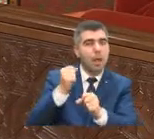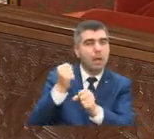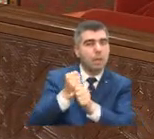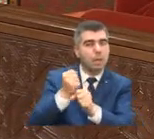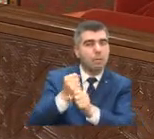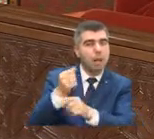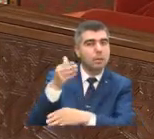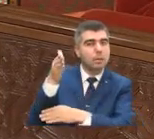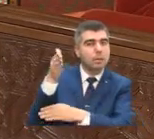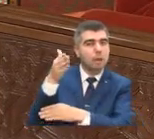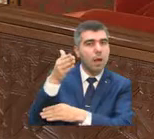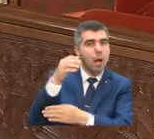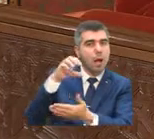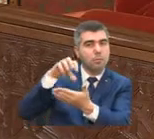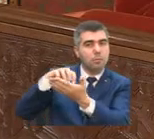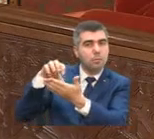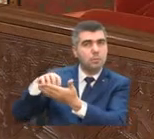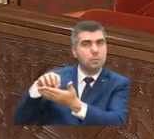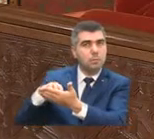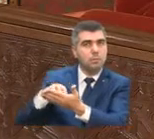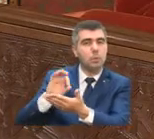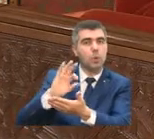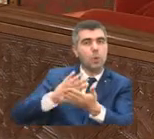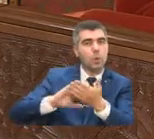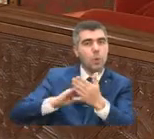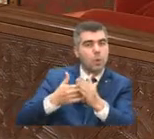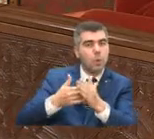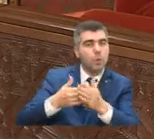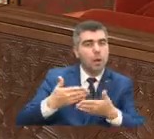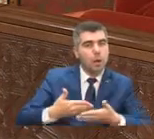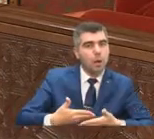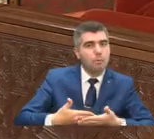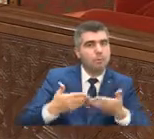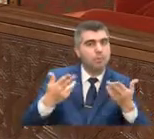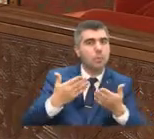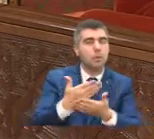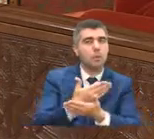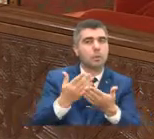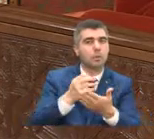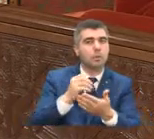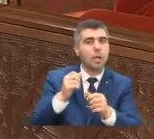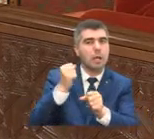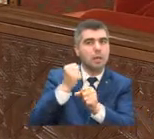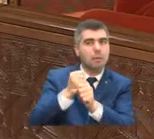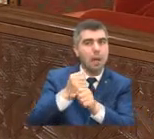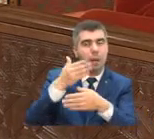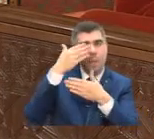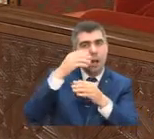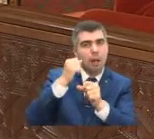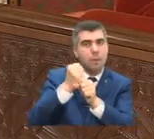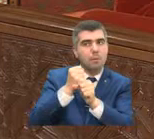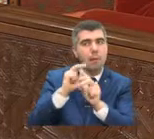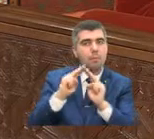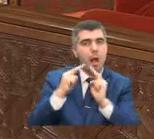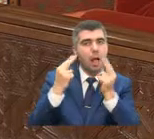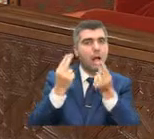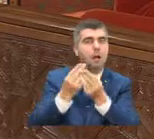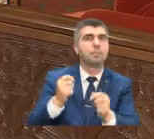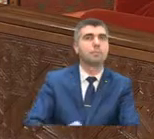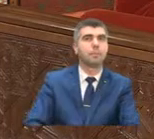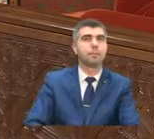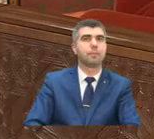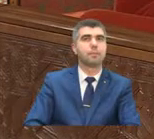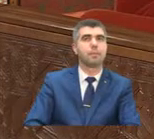تمكنا من خلالها تحسين هذه الخدمات بما يليق بمتطلبات مواطنينا بالخارج. بالطبع هذا يعني الحرص